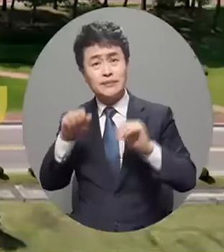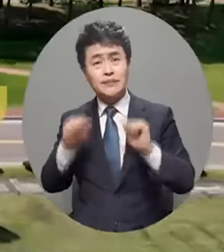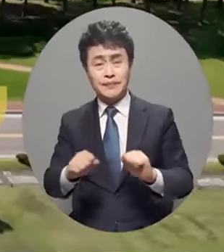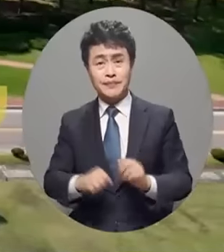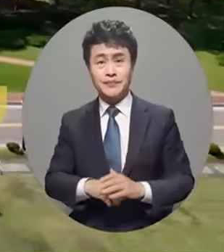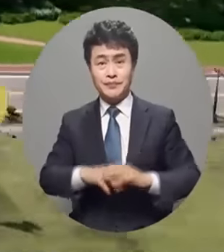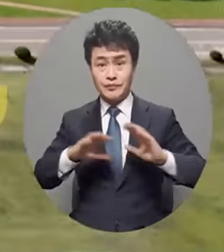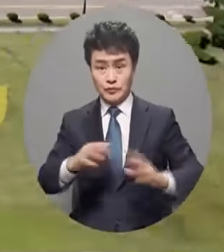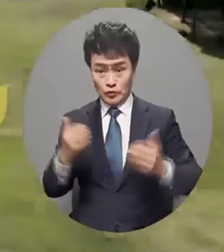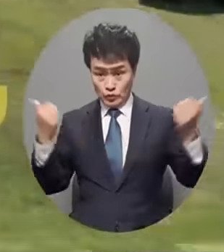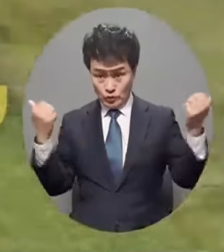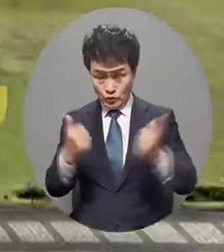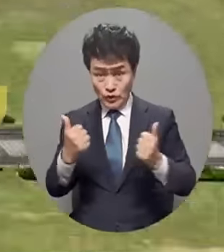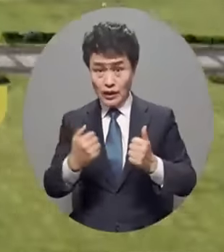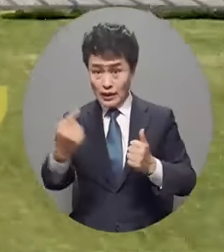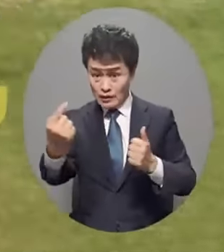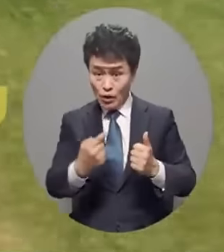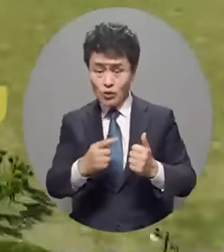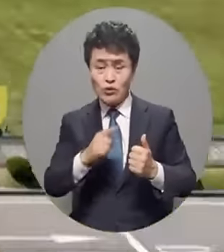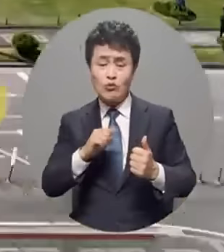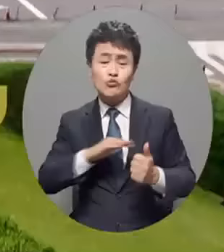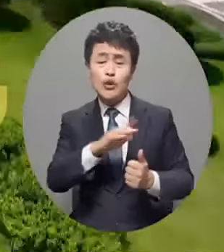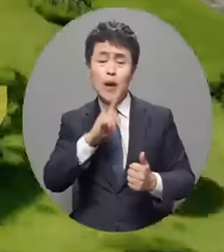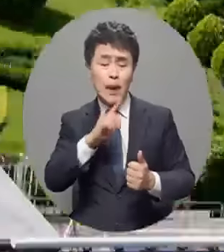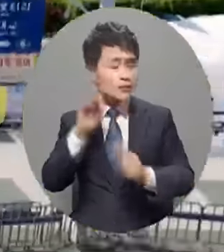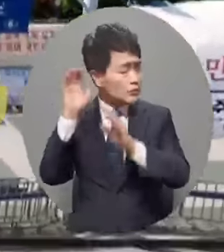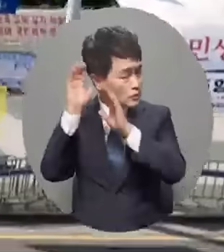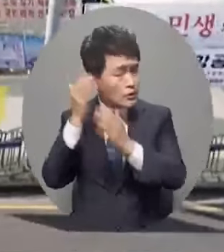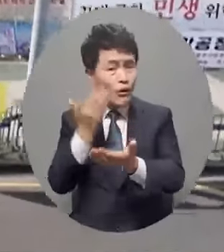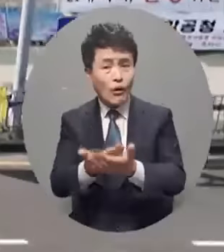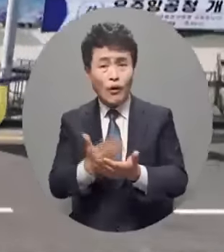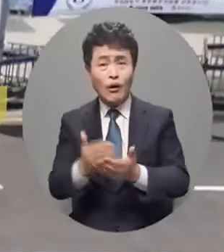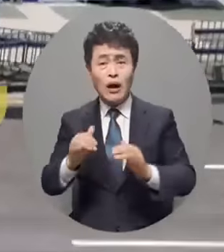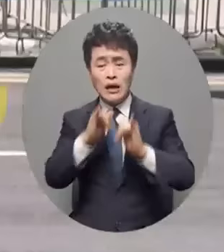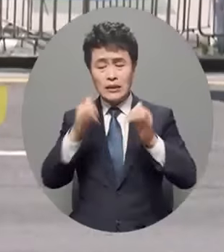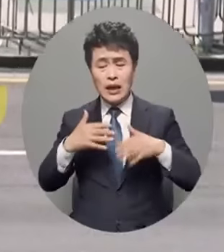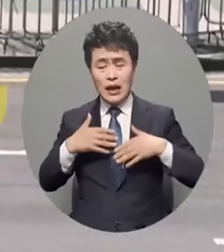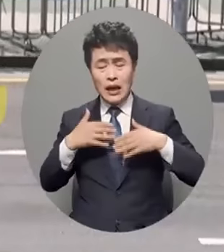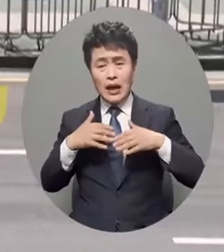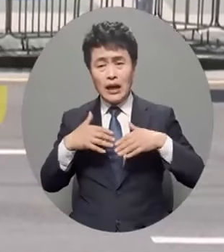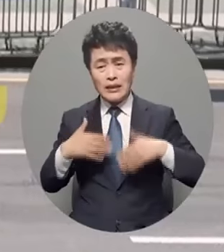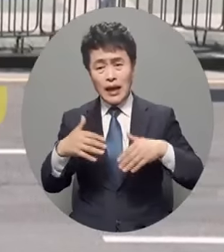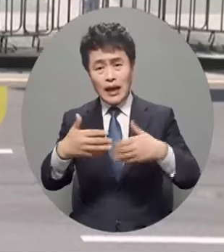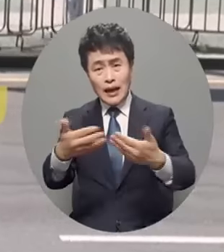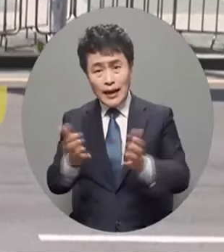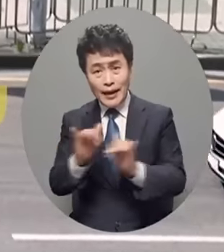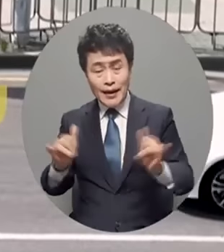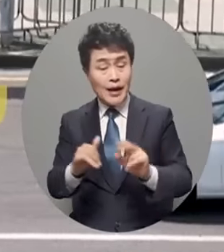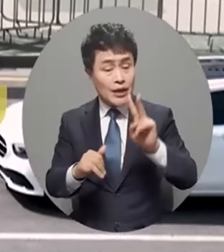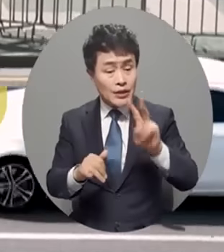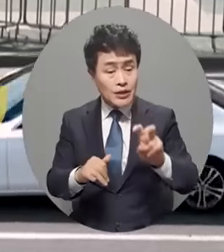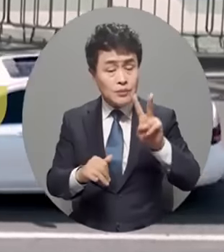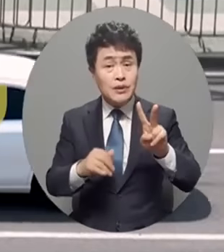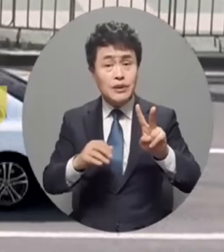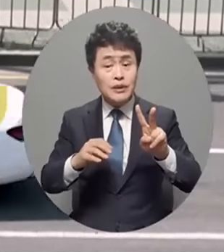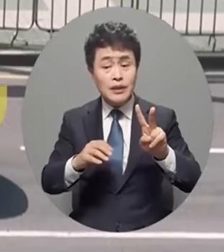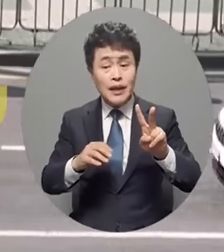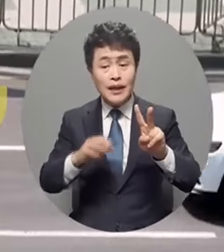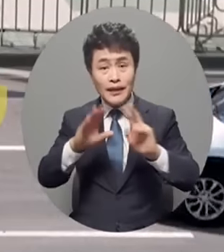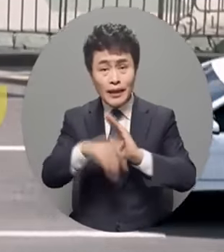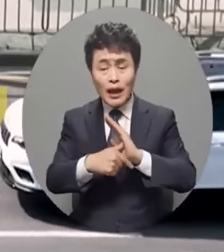국회를 찾아와서 우리 목소리를 들어달라고 얘기했었던 사회적인 약자들이 22대 국회에 갈 곳이 없을까 봐